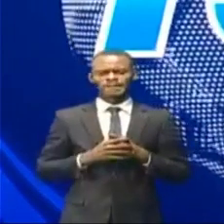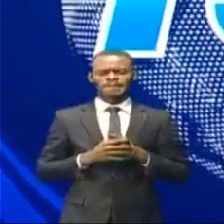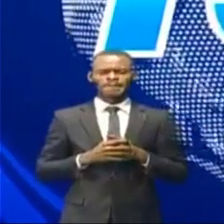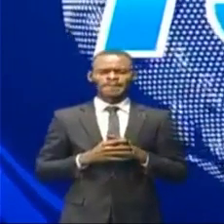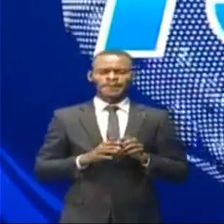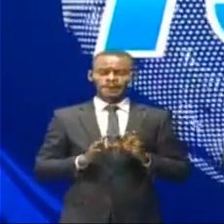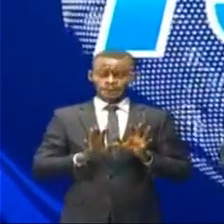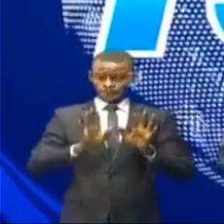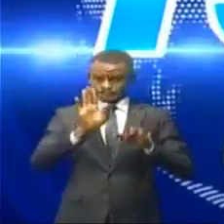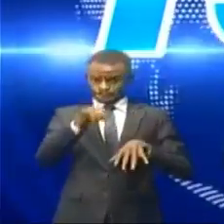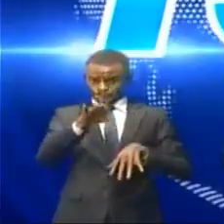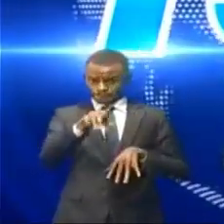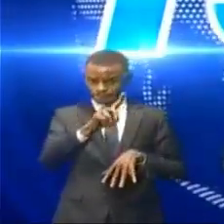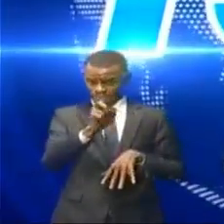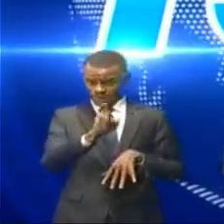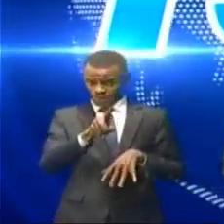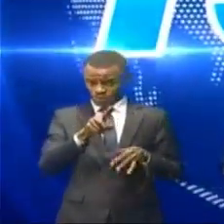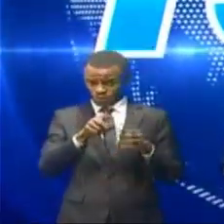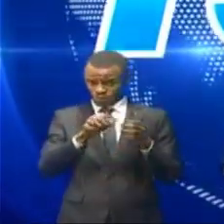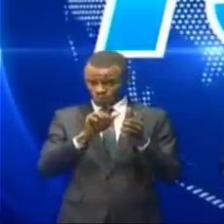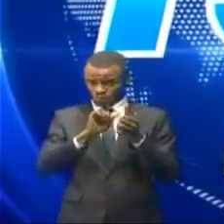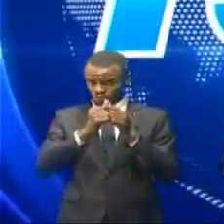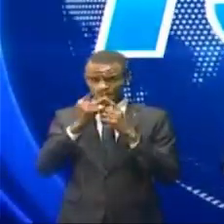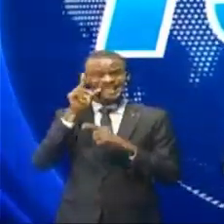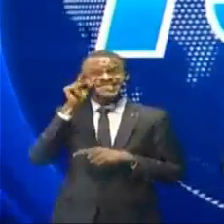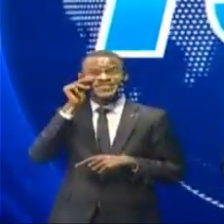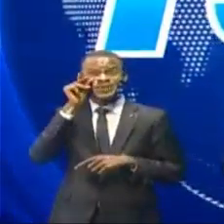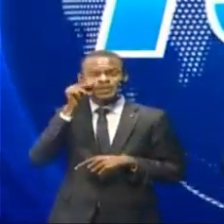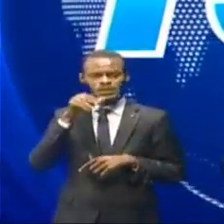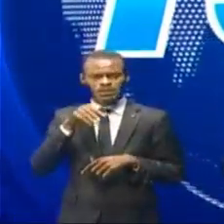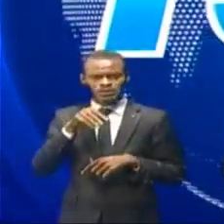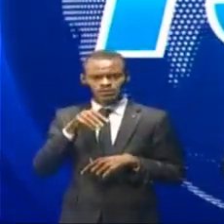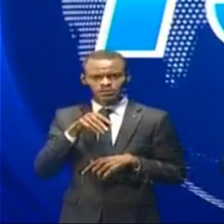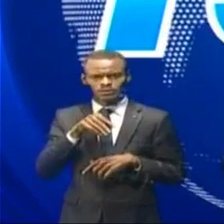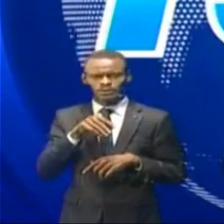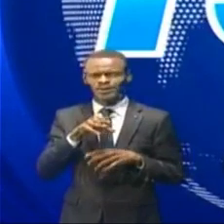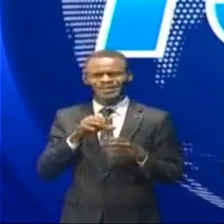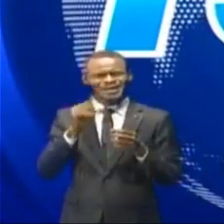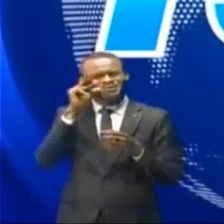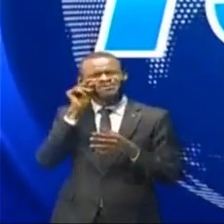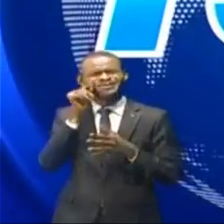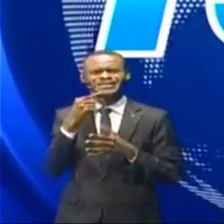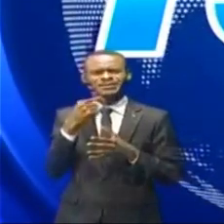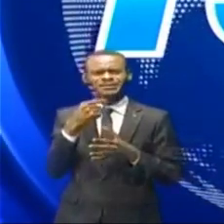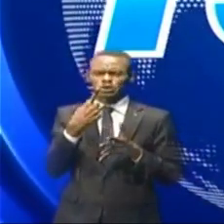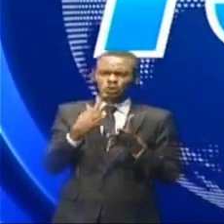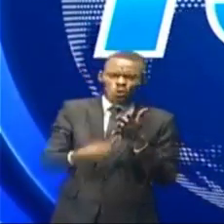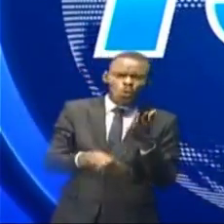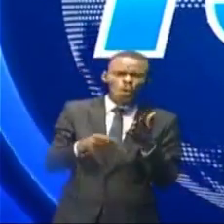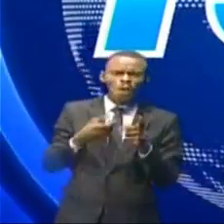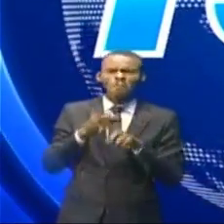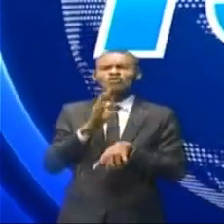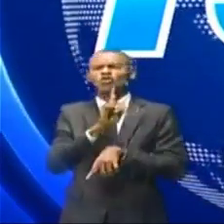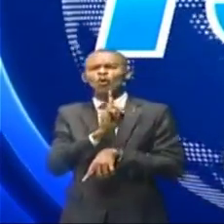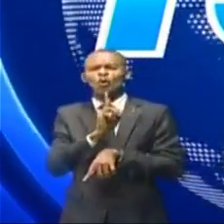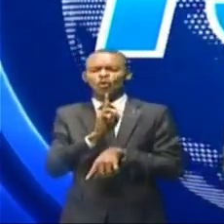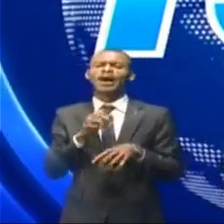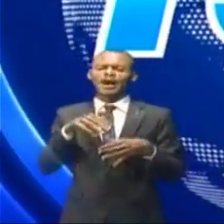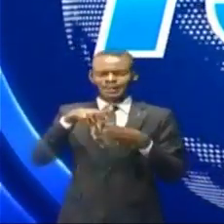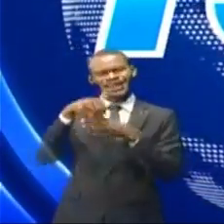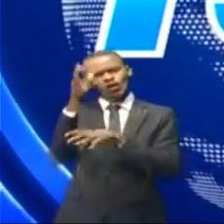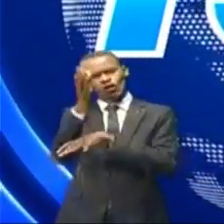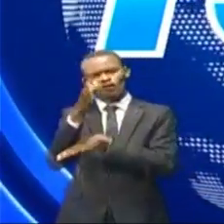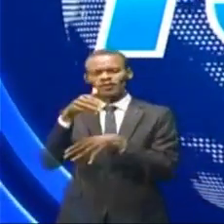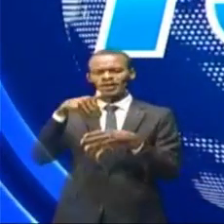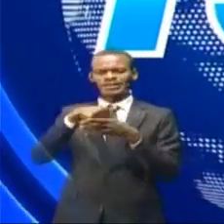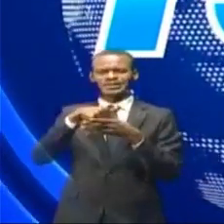Deux questions liées à l'albinisme ont été évoquées au troisième colloque interdisciplinaire de l'université protestante au cœur